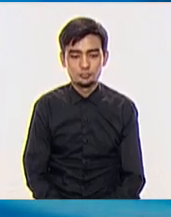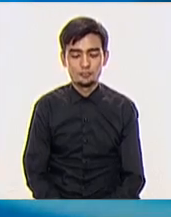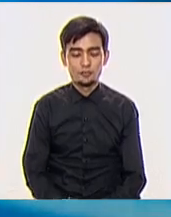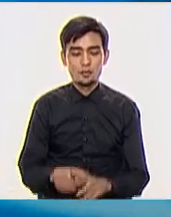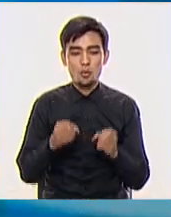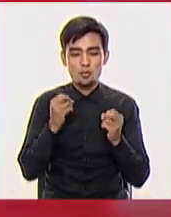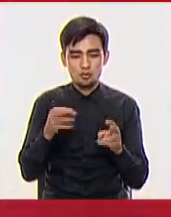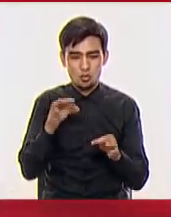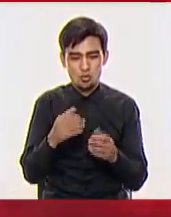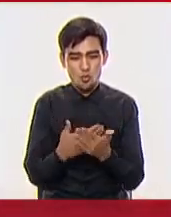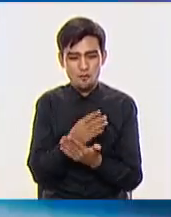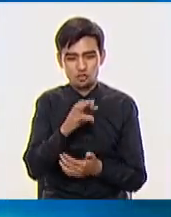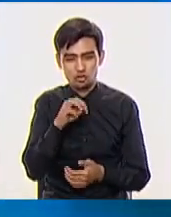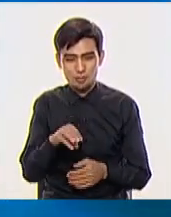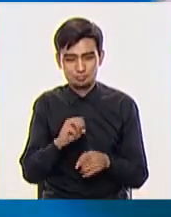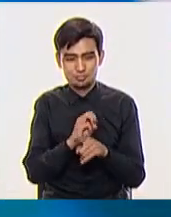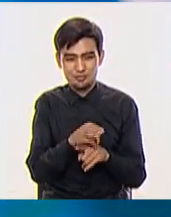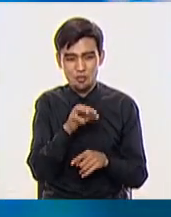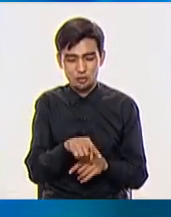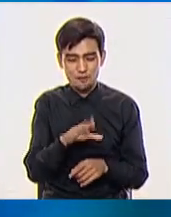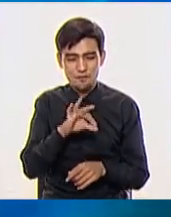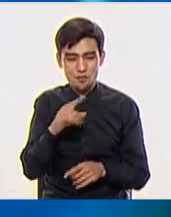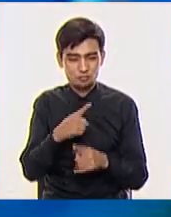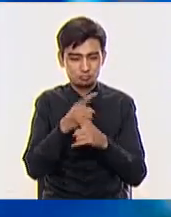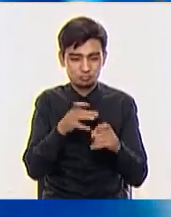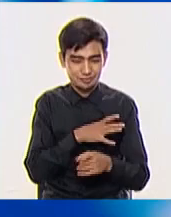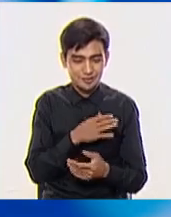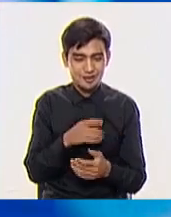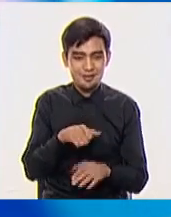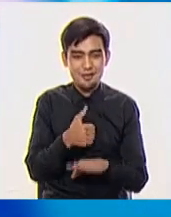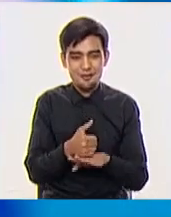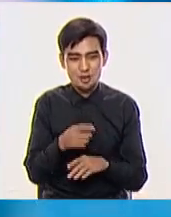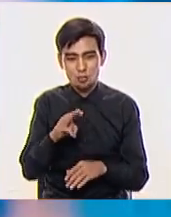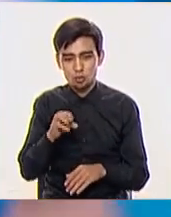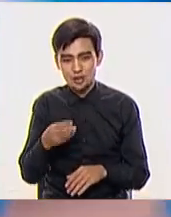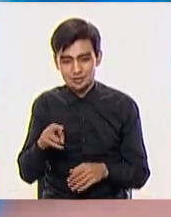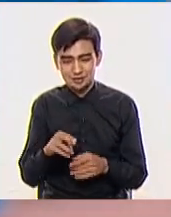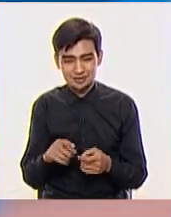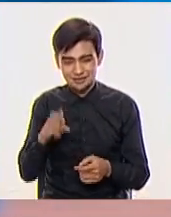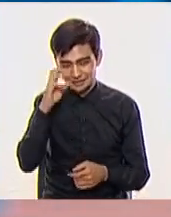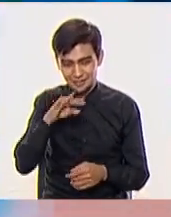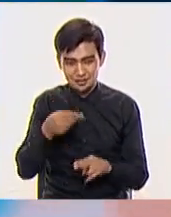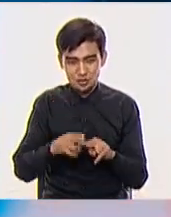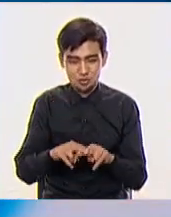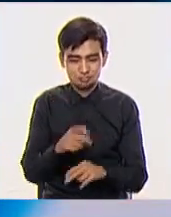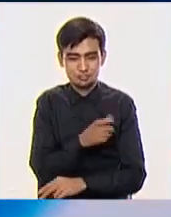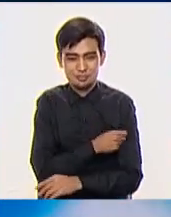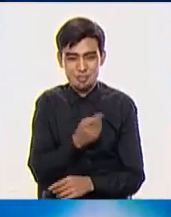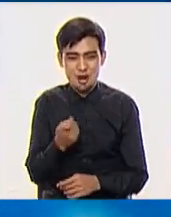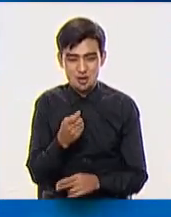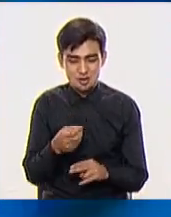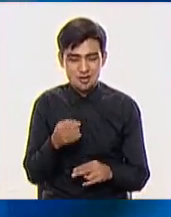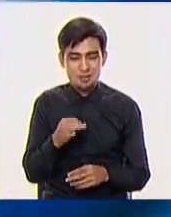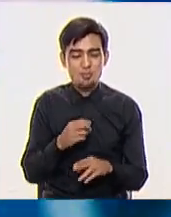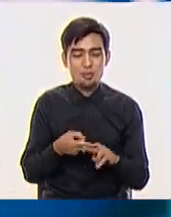Об опасности новых штаммов COVID предупреждают ВОЗ. Главные поставщики мутаций – страны с низким охватом вакцинации.